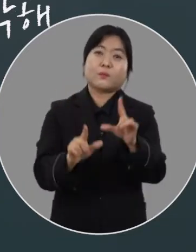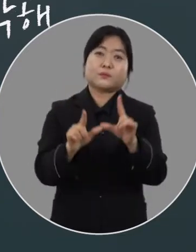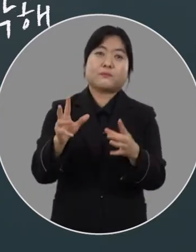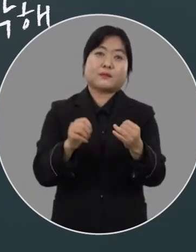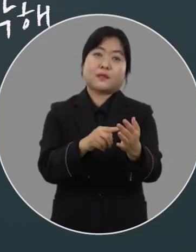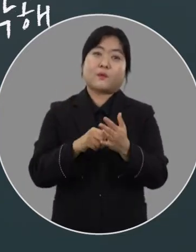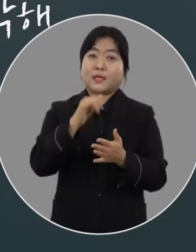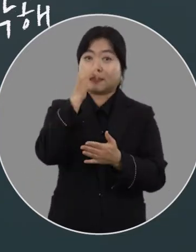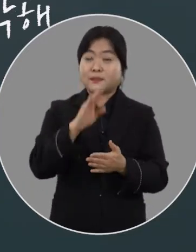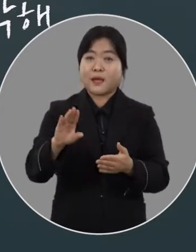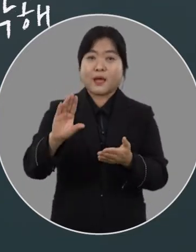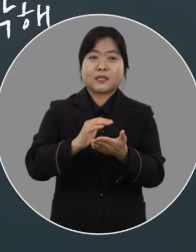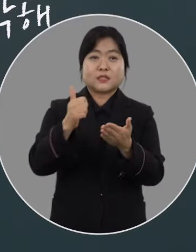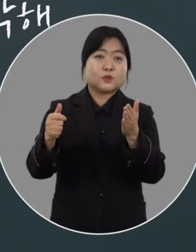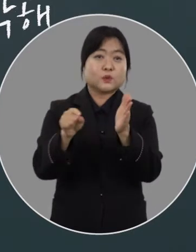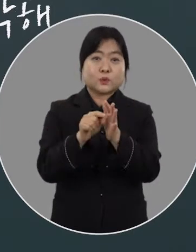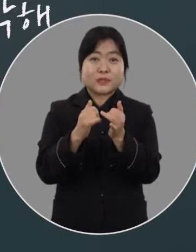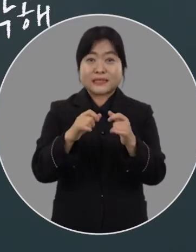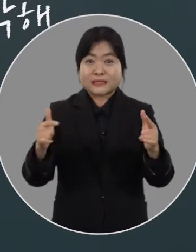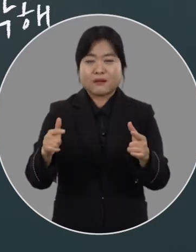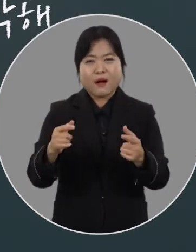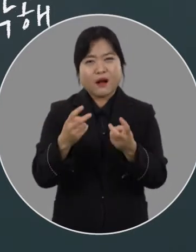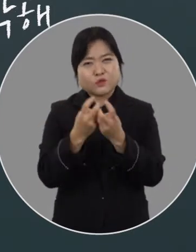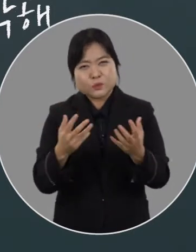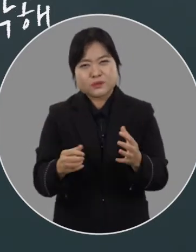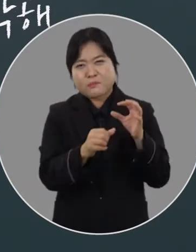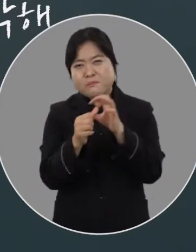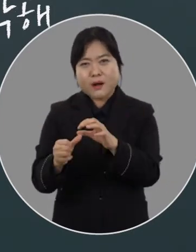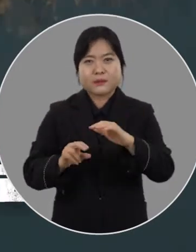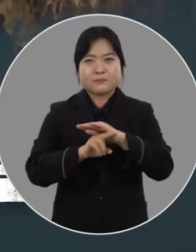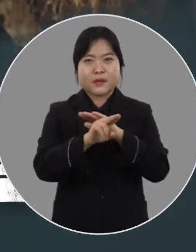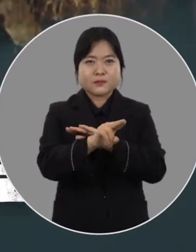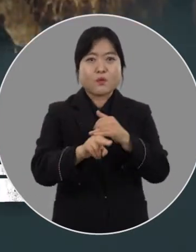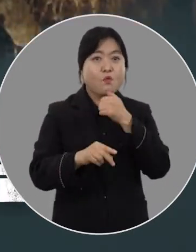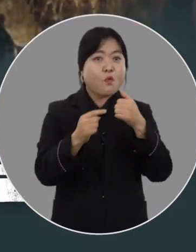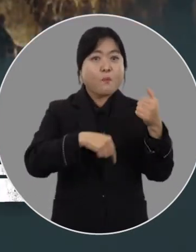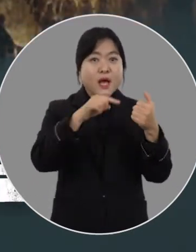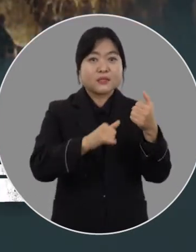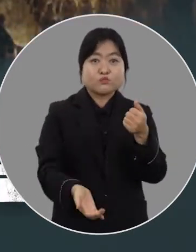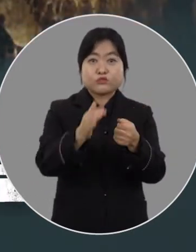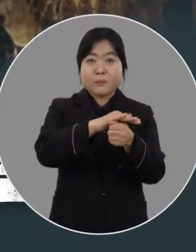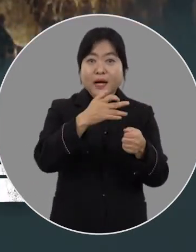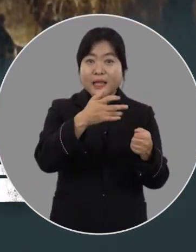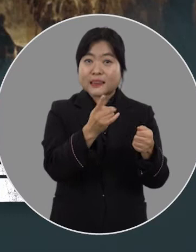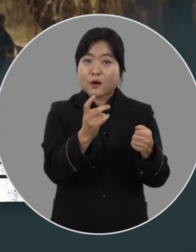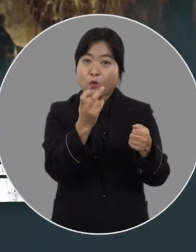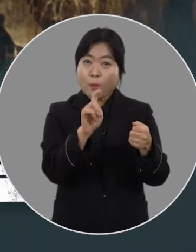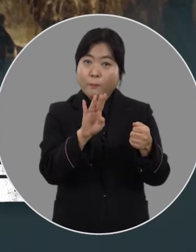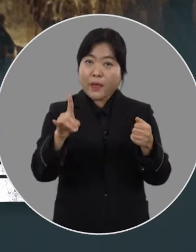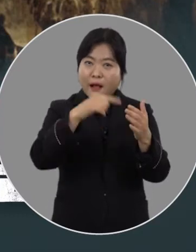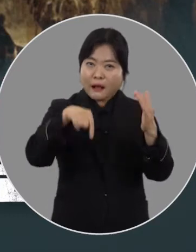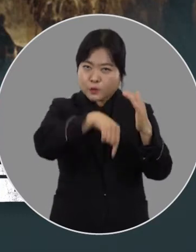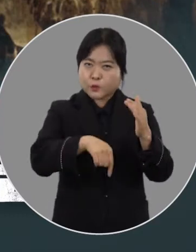많이 나와 있는데 그리스도교인들은 어쩔 수 없이 박해를 피해서 로마에 있는 무덤인 카타콤베 안으로